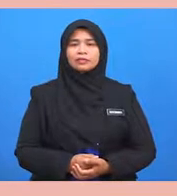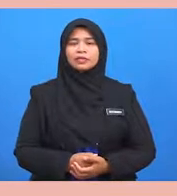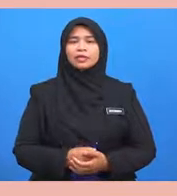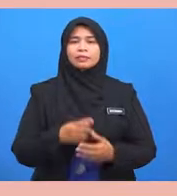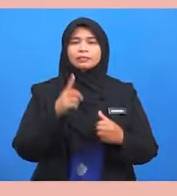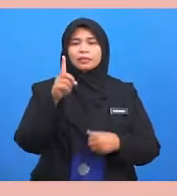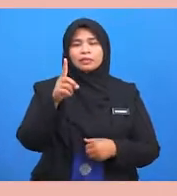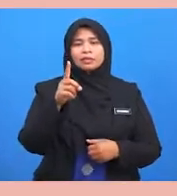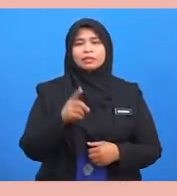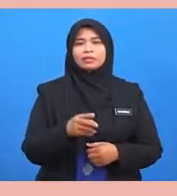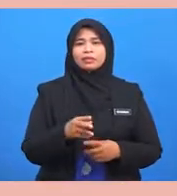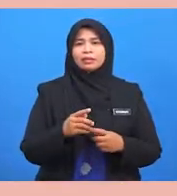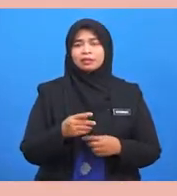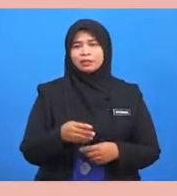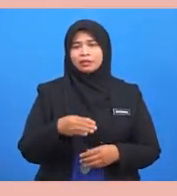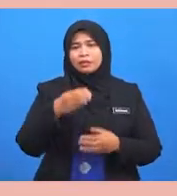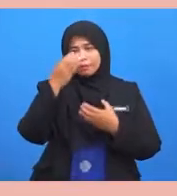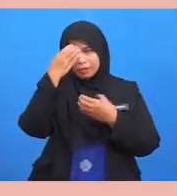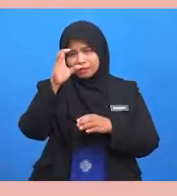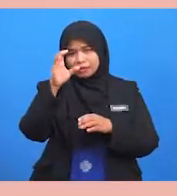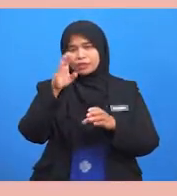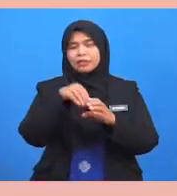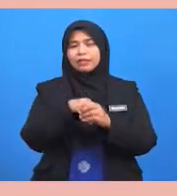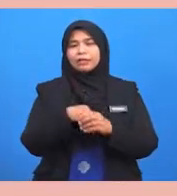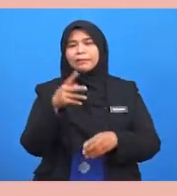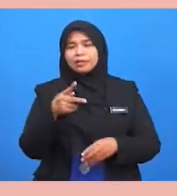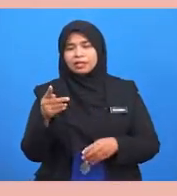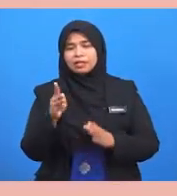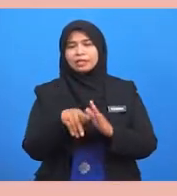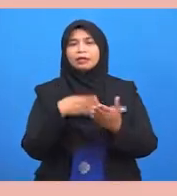Pertama, patuh dalam perkara kebaikan.